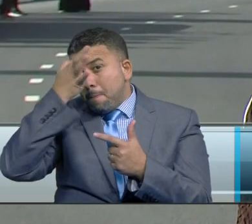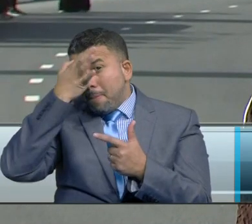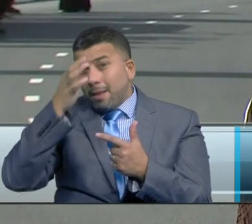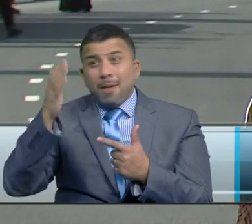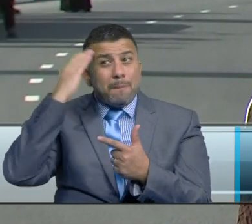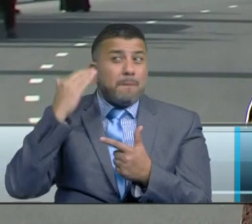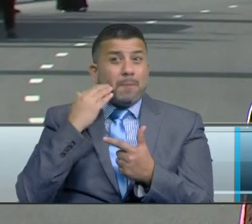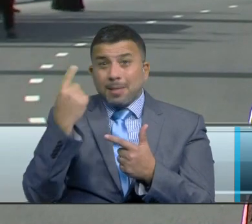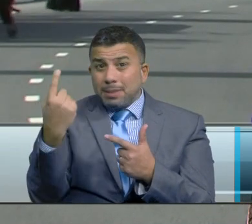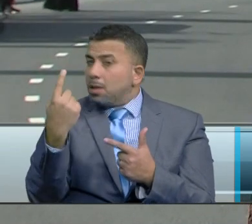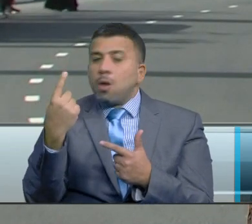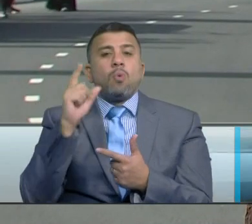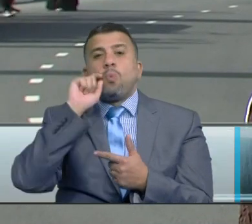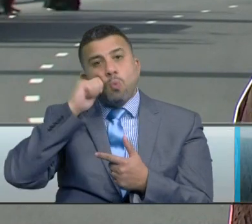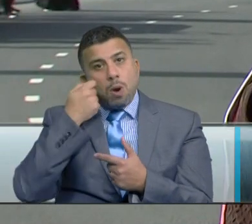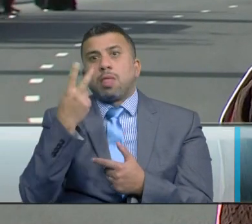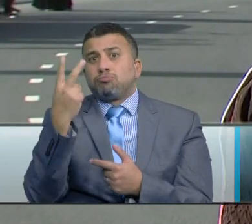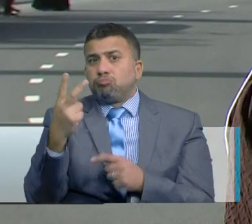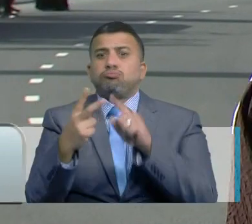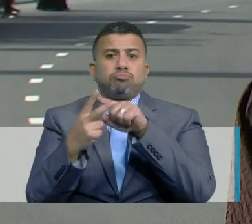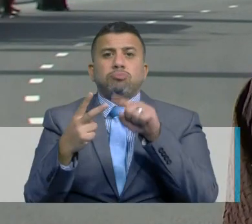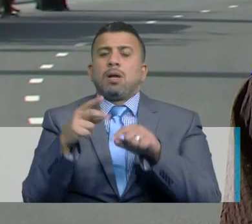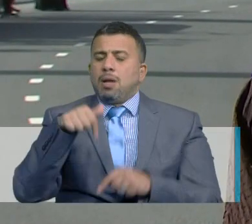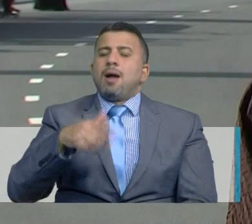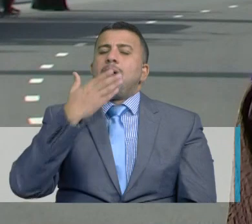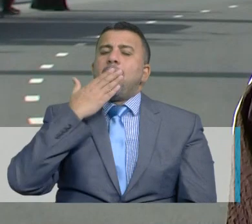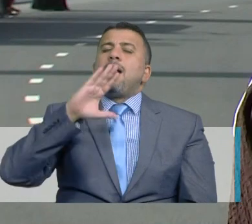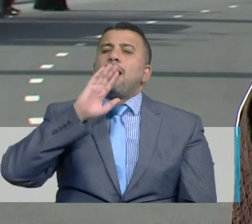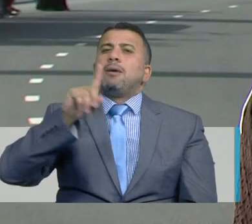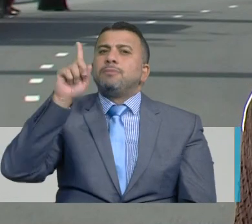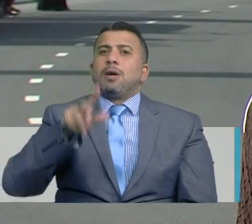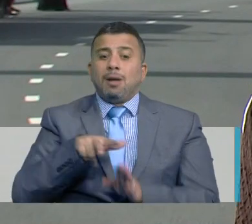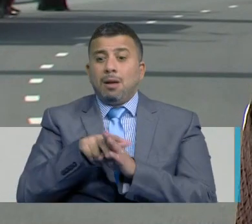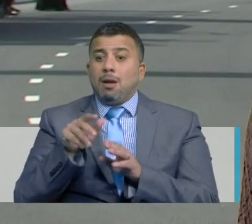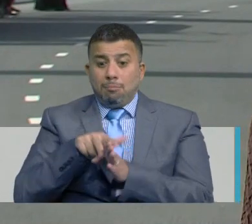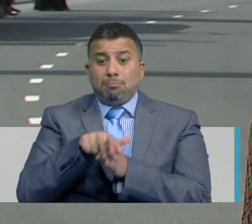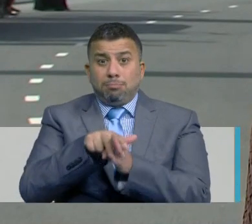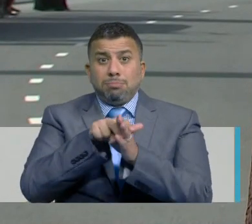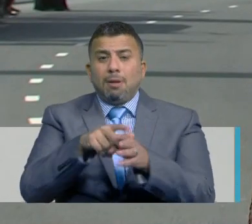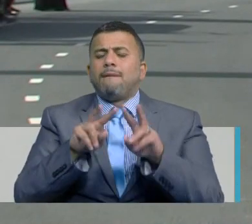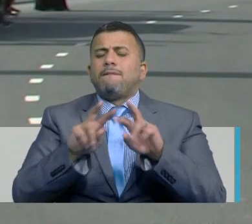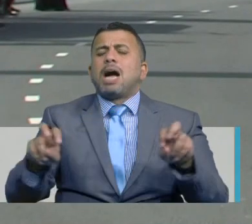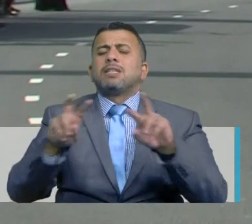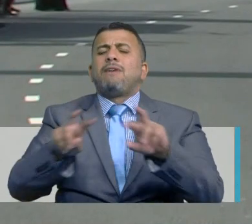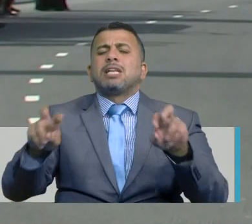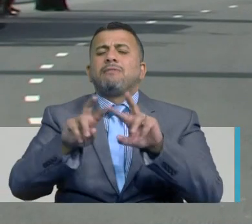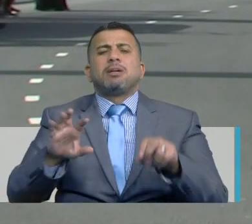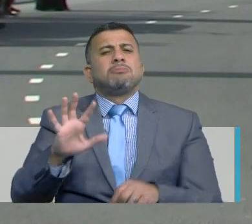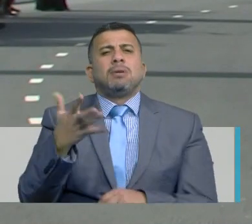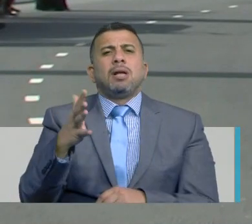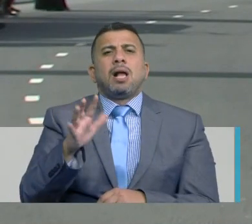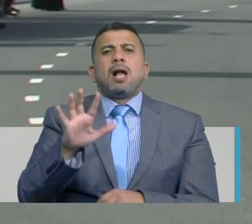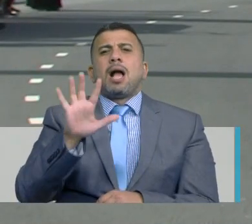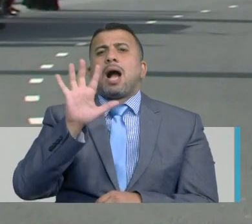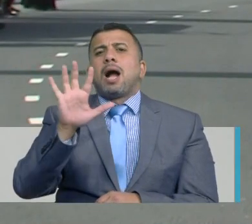يؤثر فقط على النساء ولكن أيضا على الرجال. والحمد لله يعني من بدأت المسيرة إلى اليوم تم عمل فحوصات تصل إلى